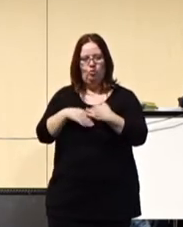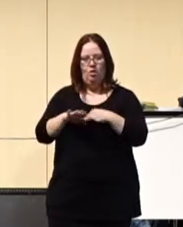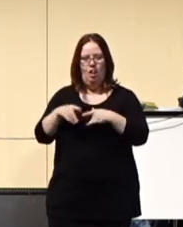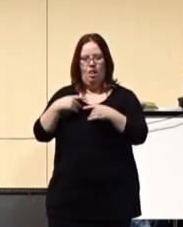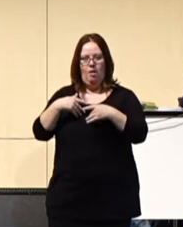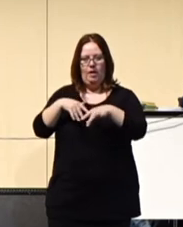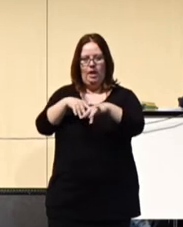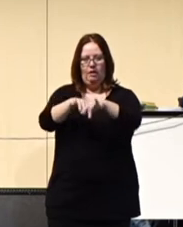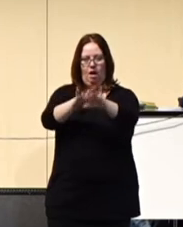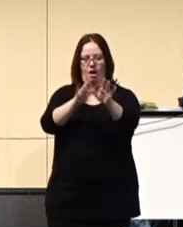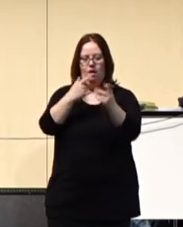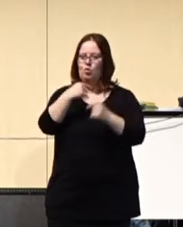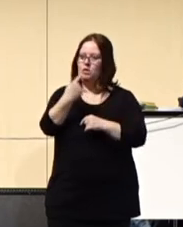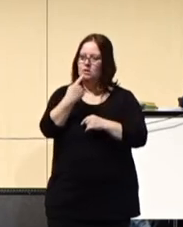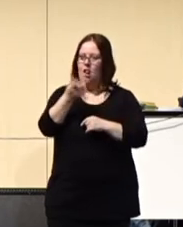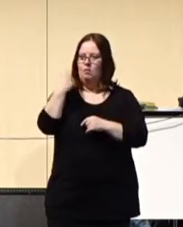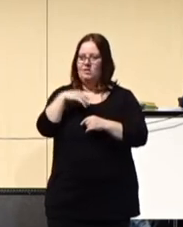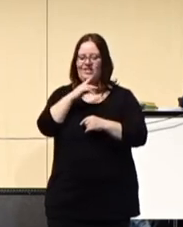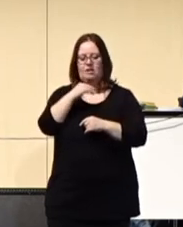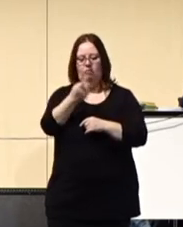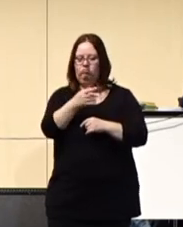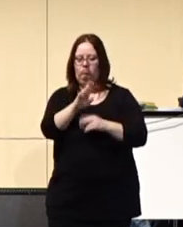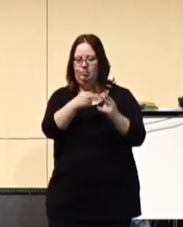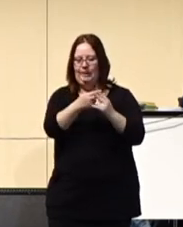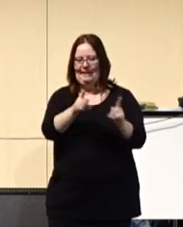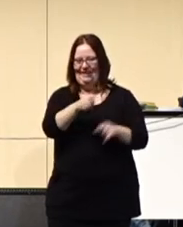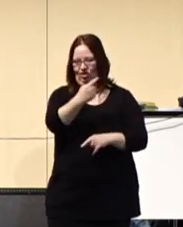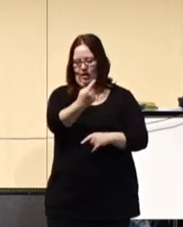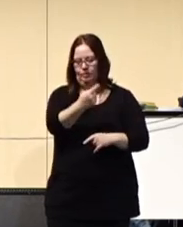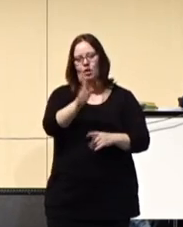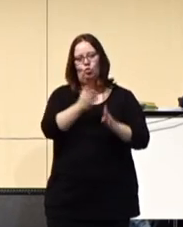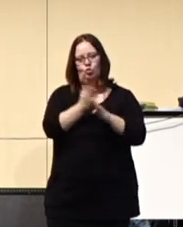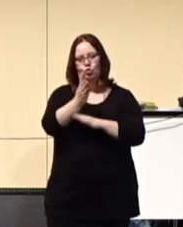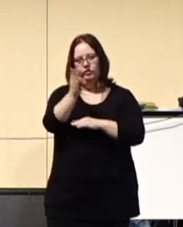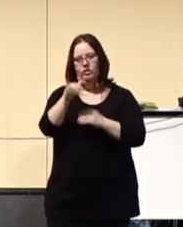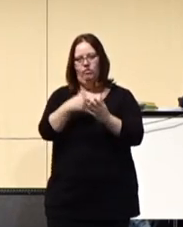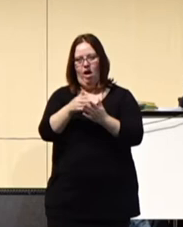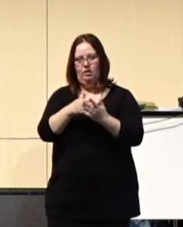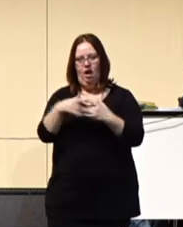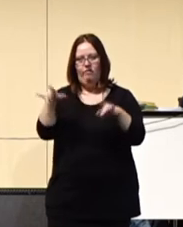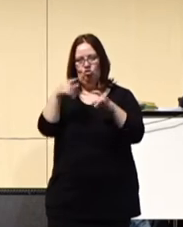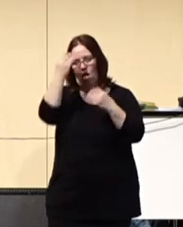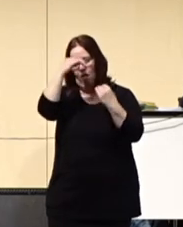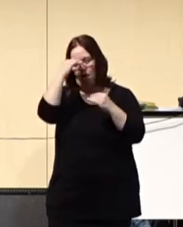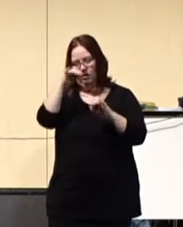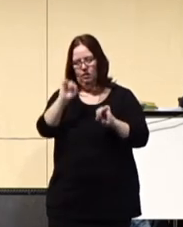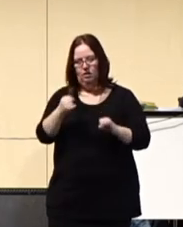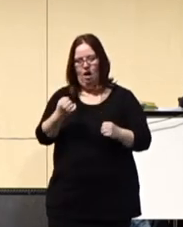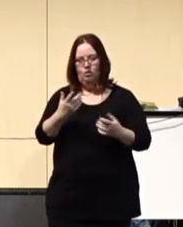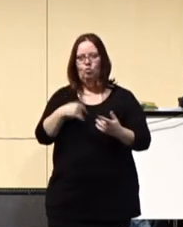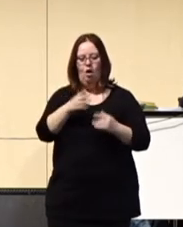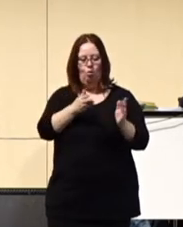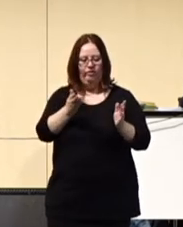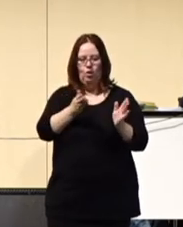als unzuverlässig von der Verwaltungsbehörde eingestuft wurden, künftig wieder Veranstaltungen anmelden und als